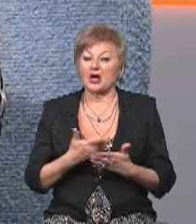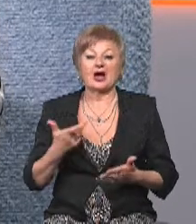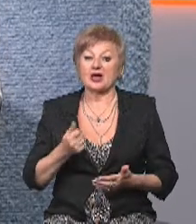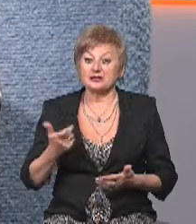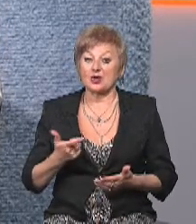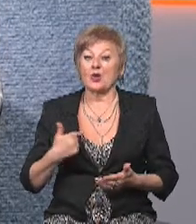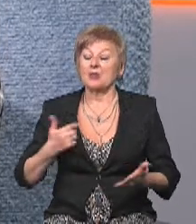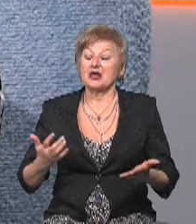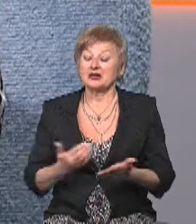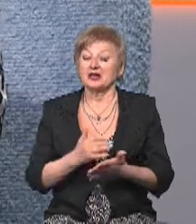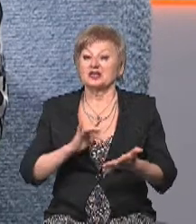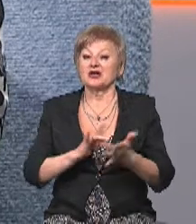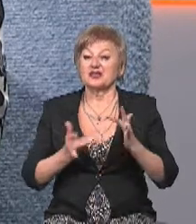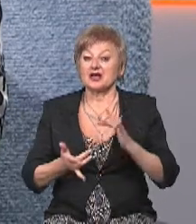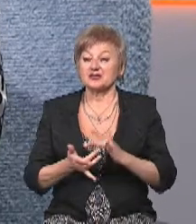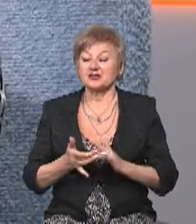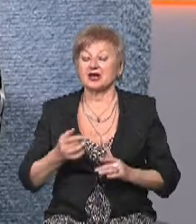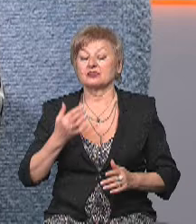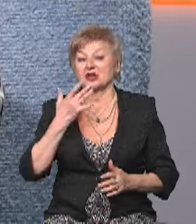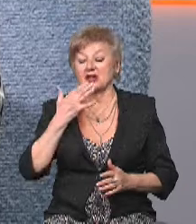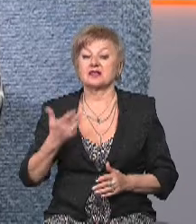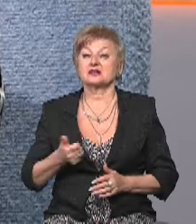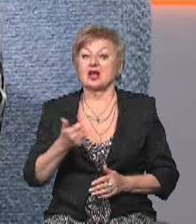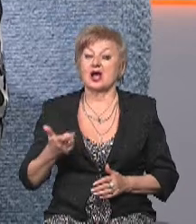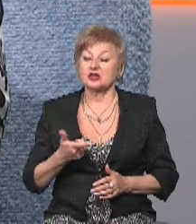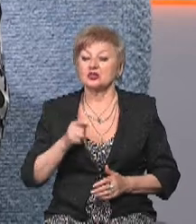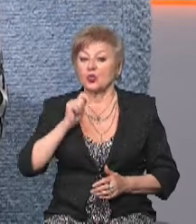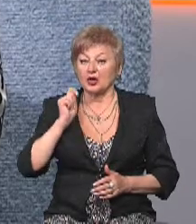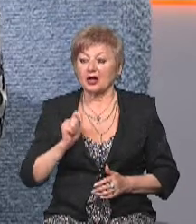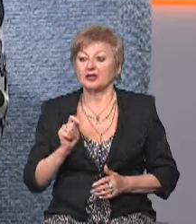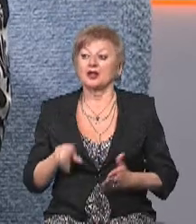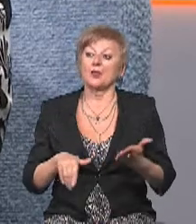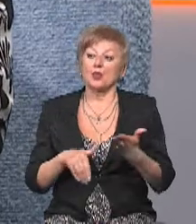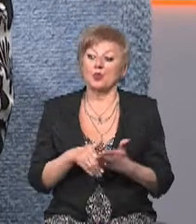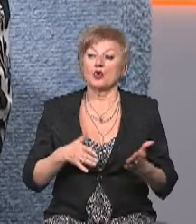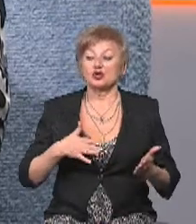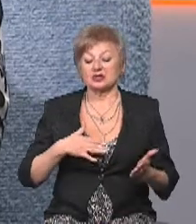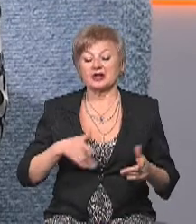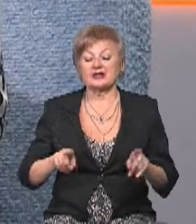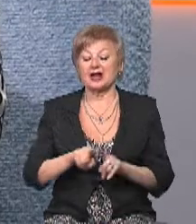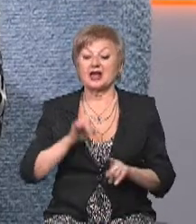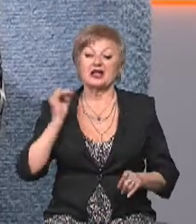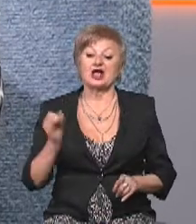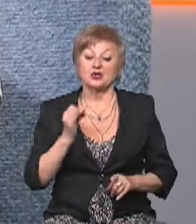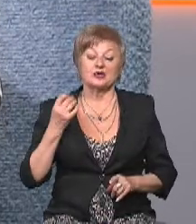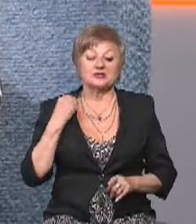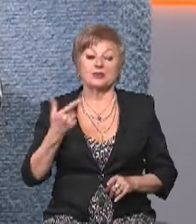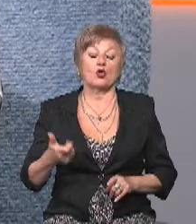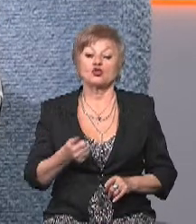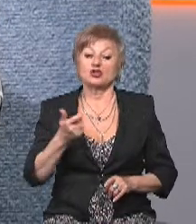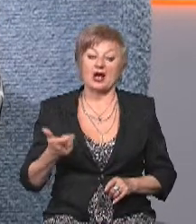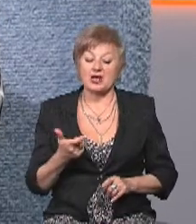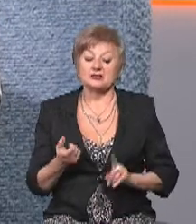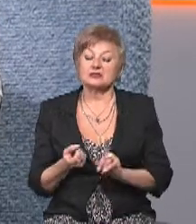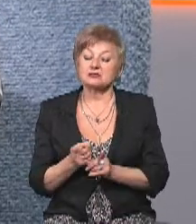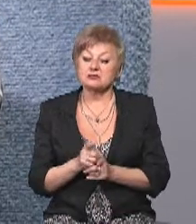сайті Національної акціонерної компанії «Нафтогаз України». І чи допоможе запоріжцям така ініціатива «Запоріжгазу»